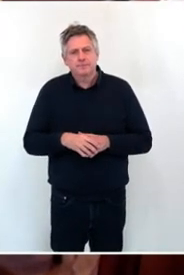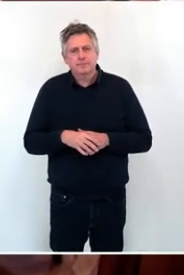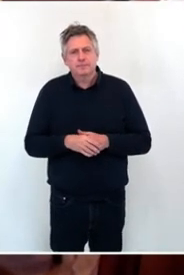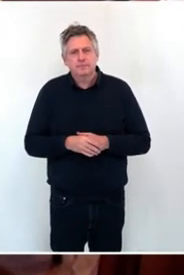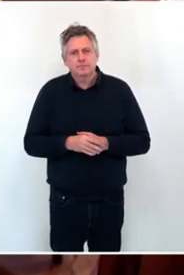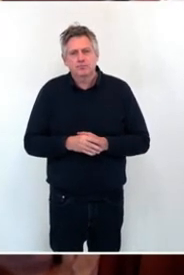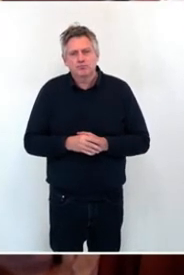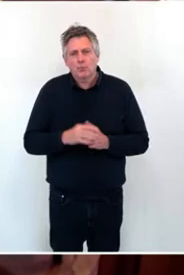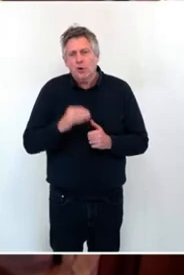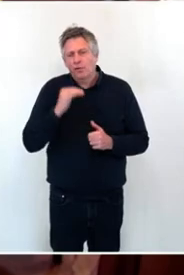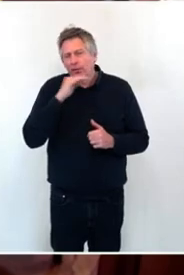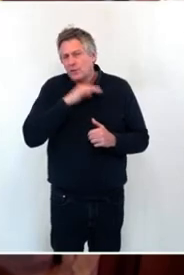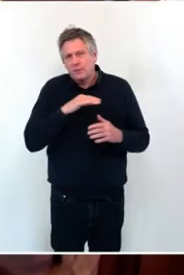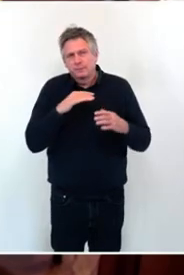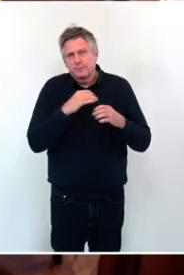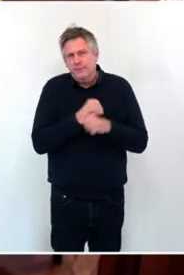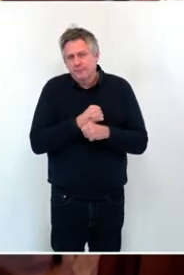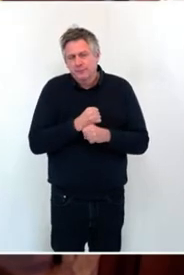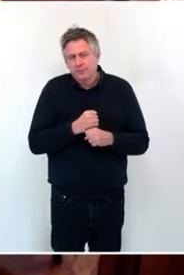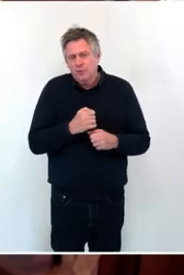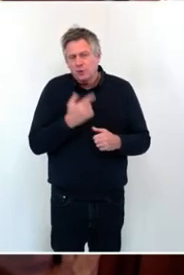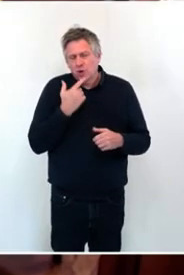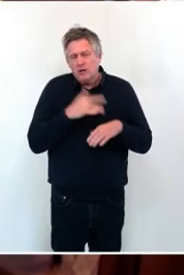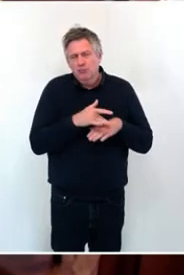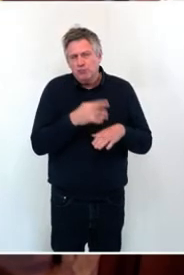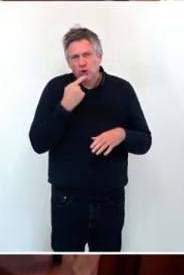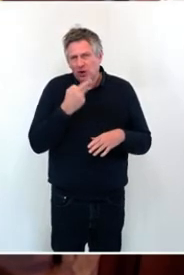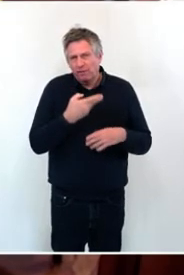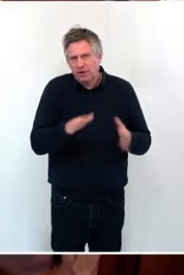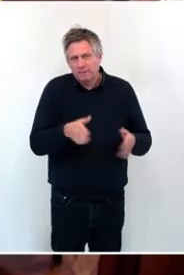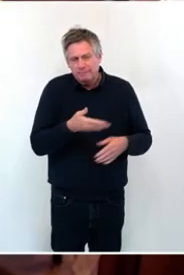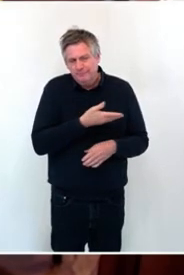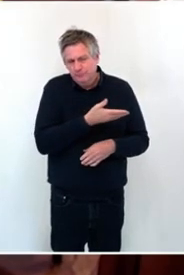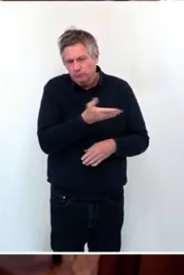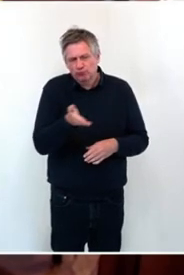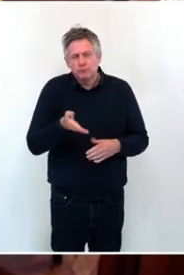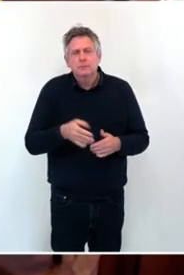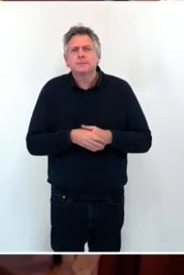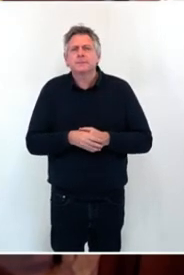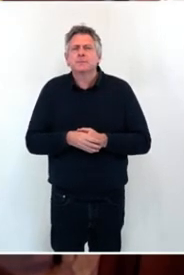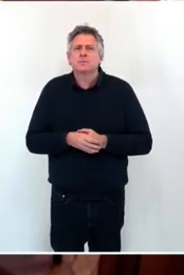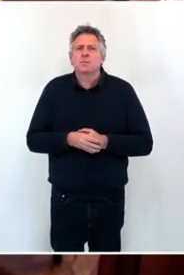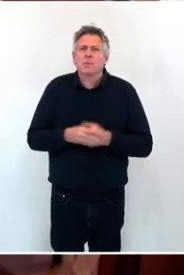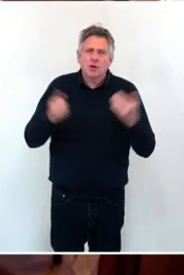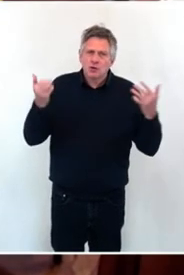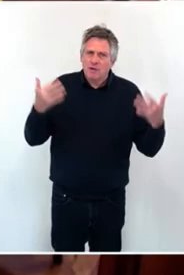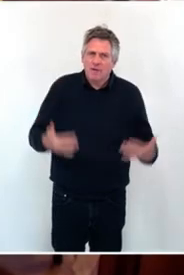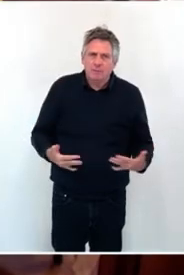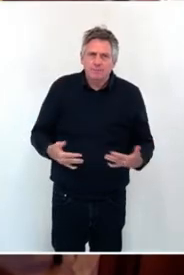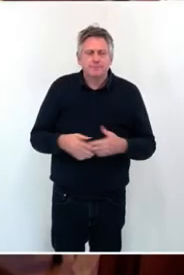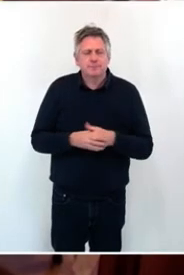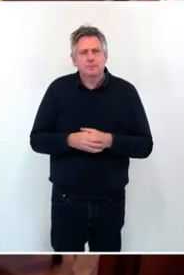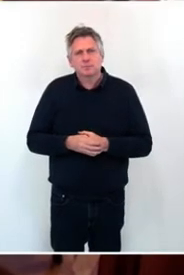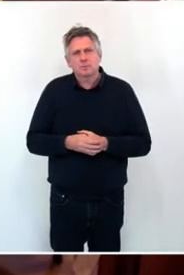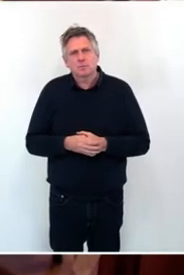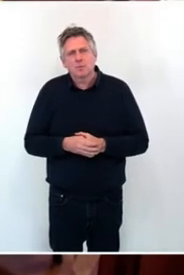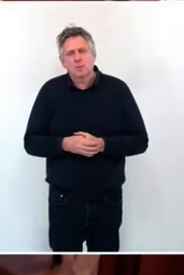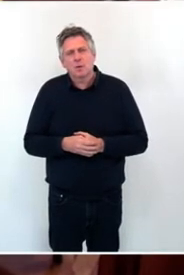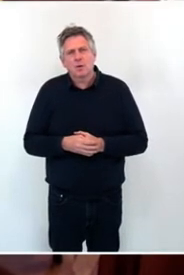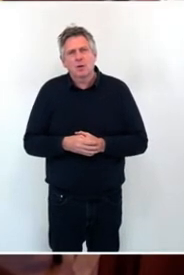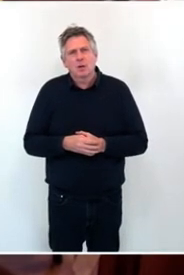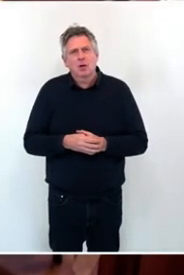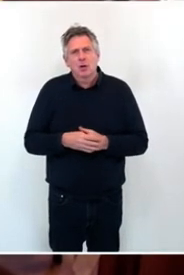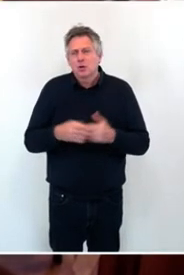donc très vite dessus. Elles portent essentiellement sur des chiffrages ou parfois l'absence